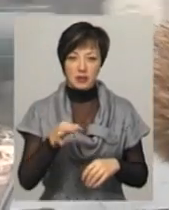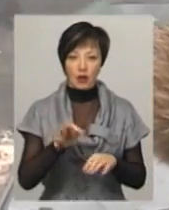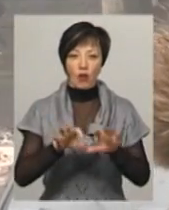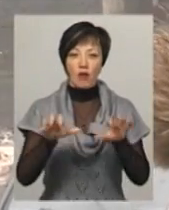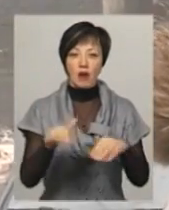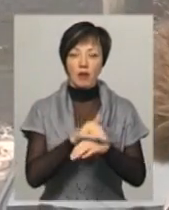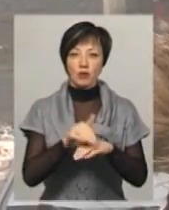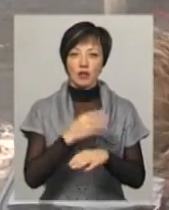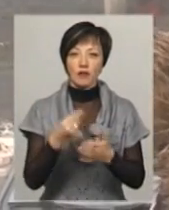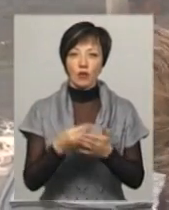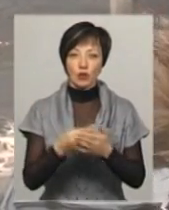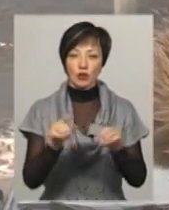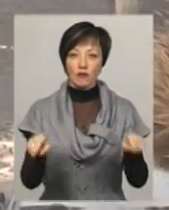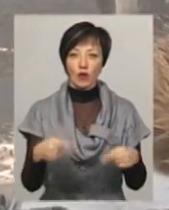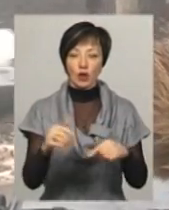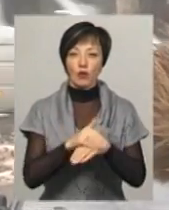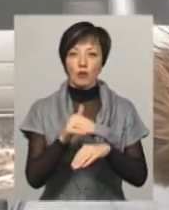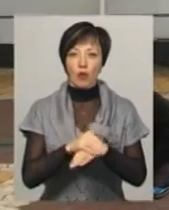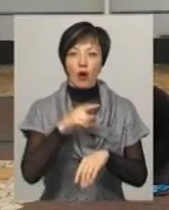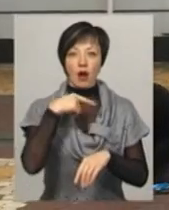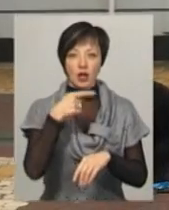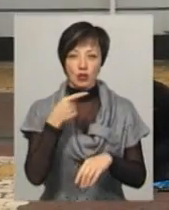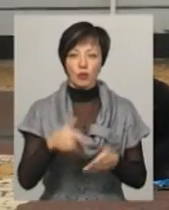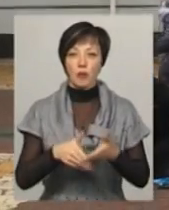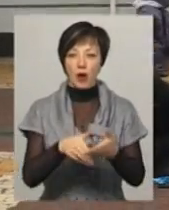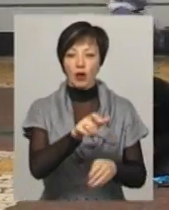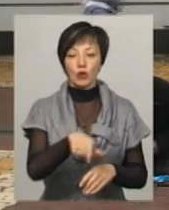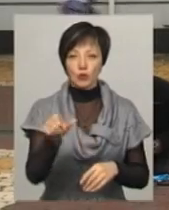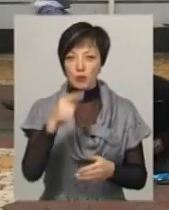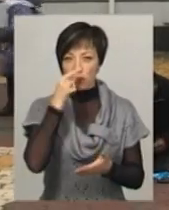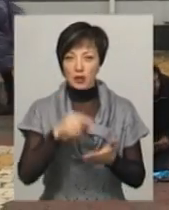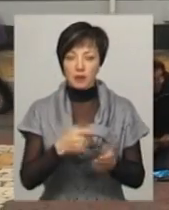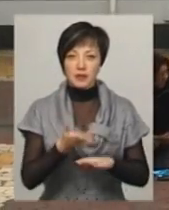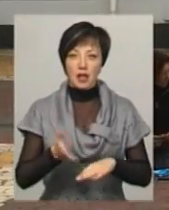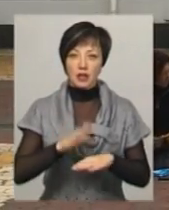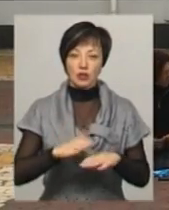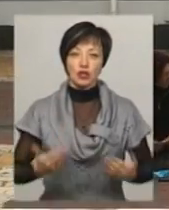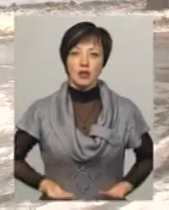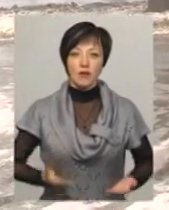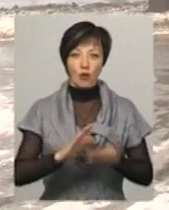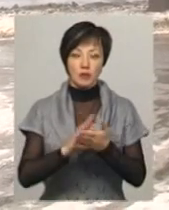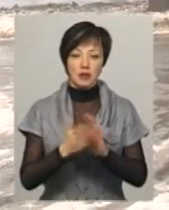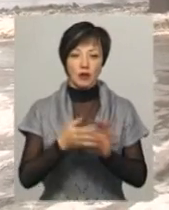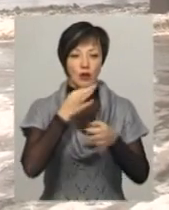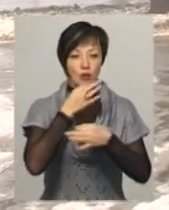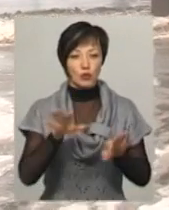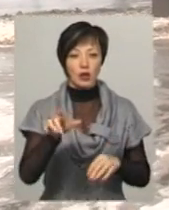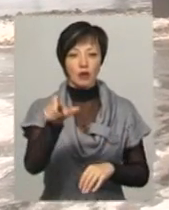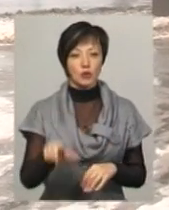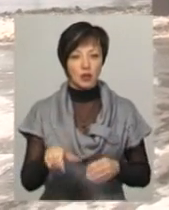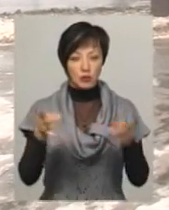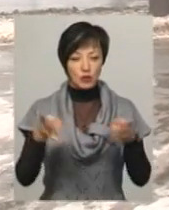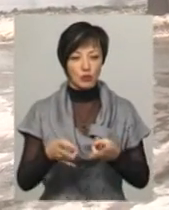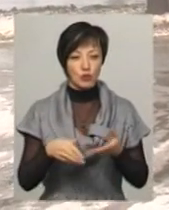Голова благодійного фонду «Твори добро» Максим Мужичук каже, допомагають людям, які потрапили в складні життєві обставини. Будь-яка людина, яка